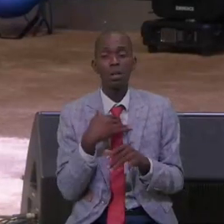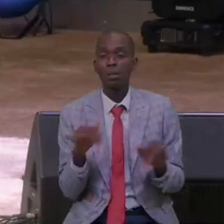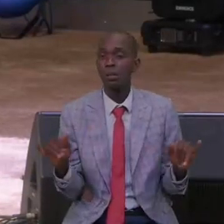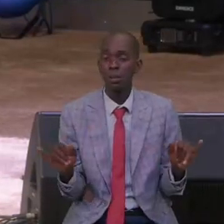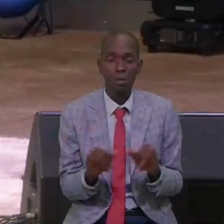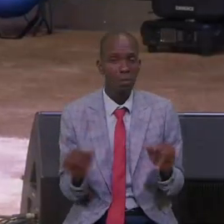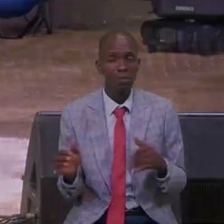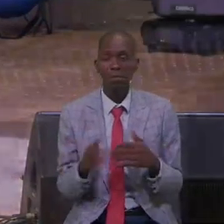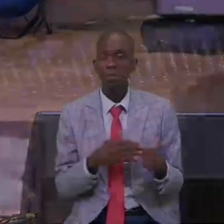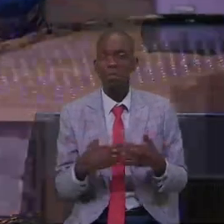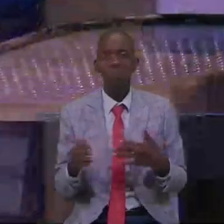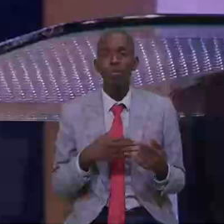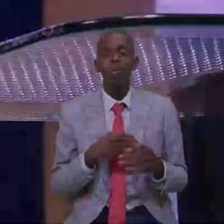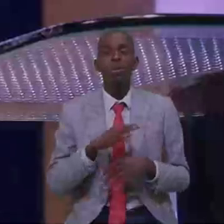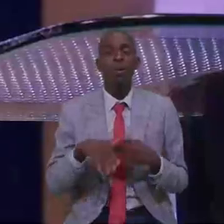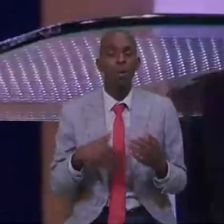Juifs